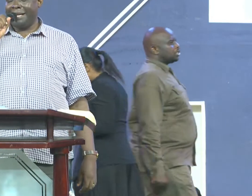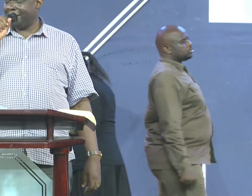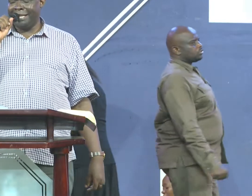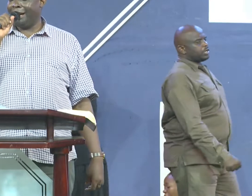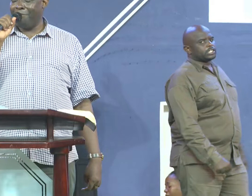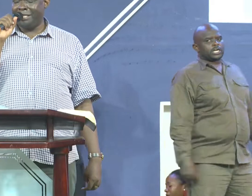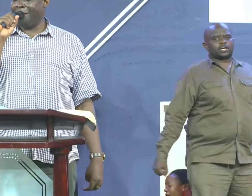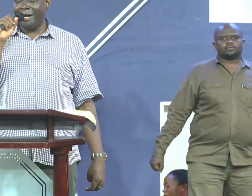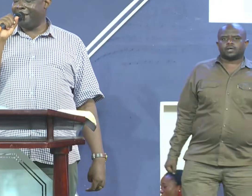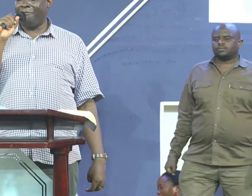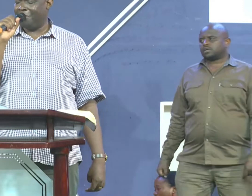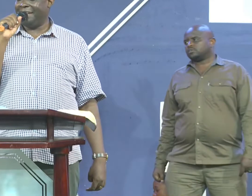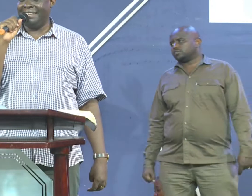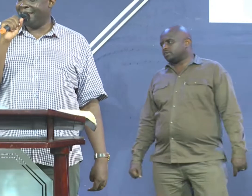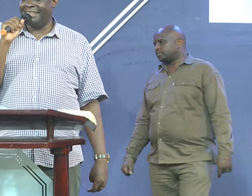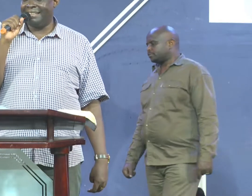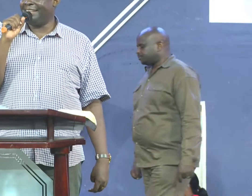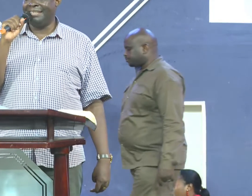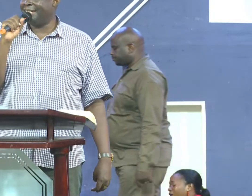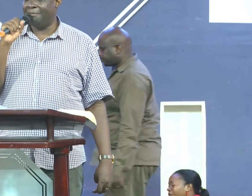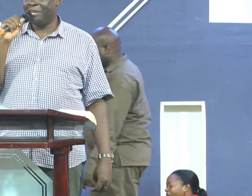mukama bye yateeka mu mitima gyaffe